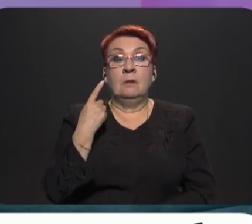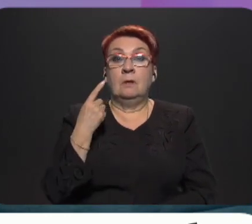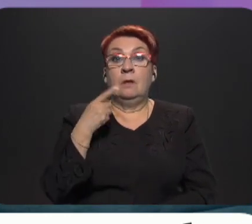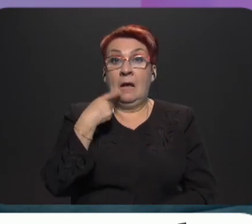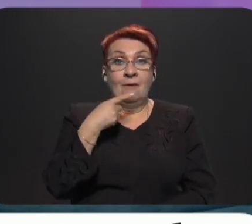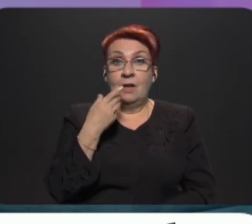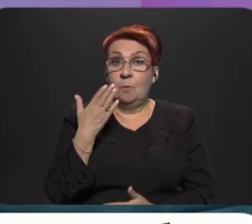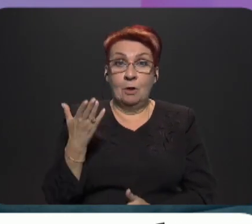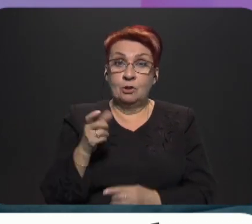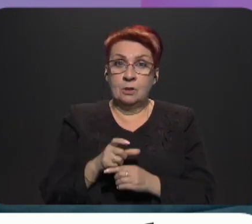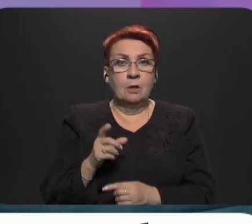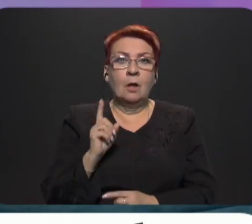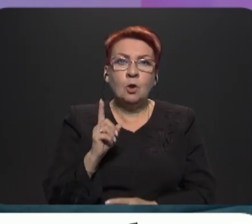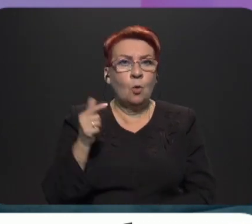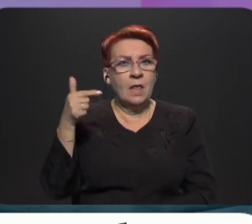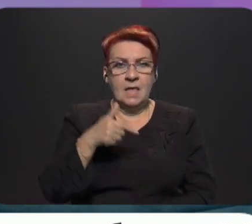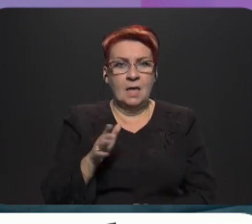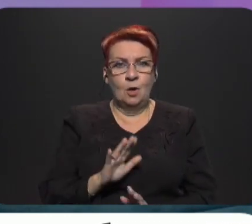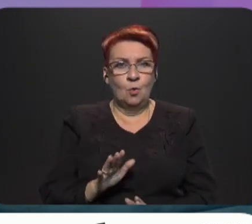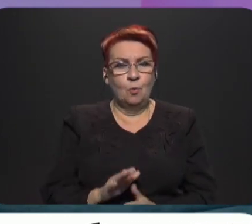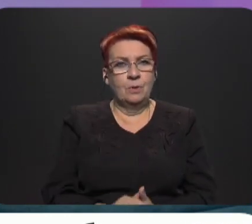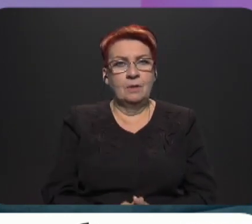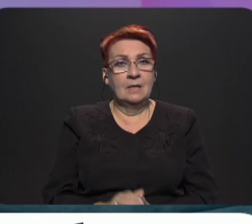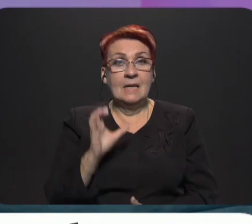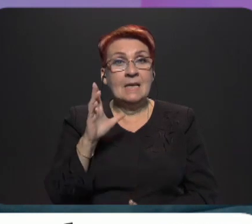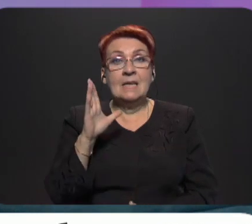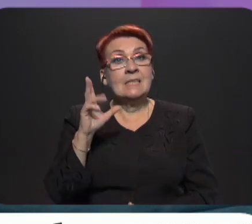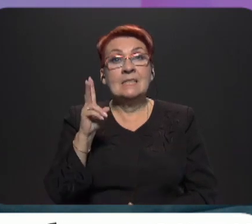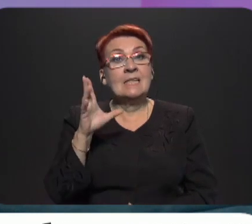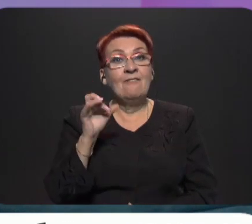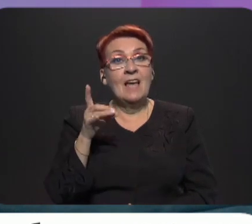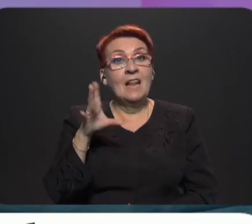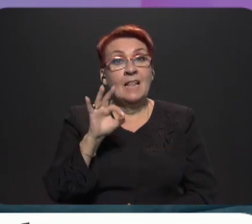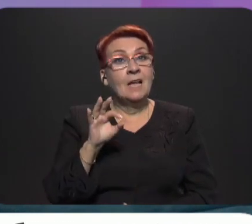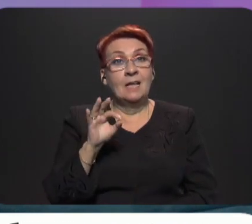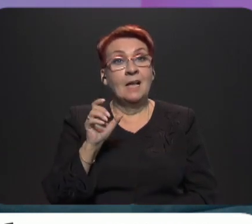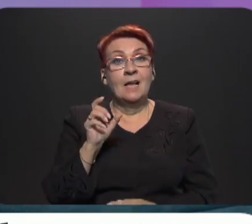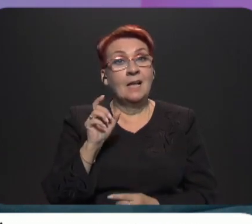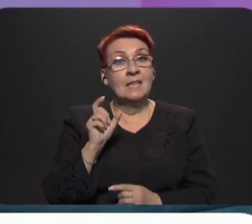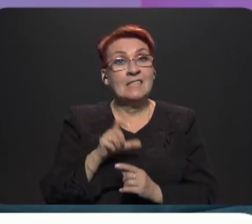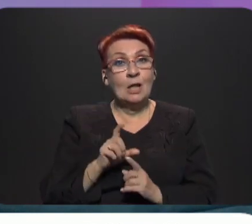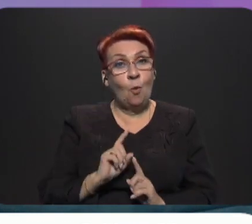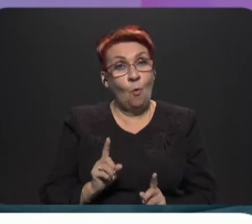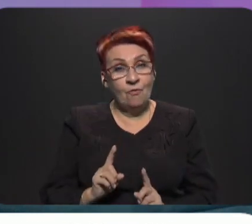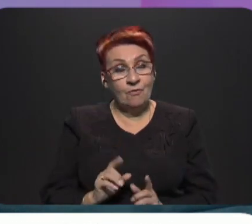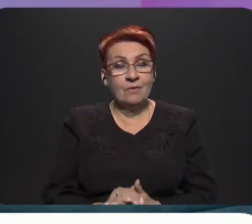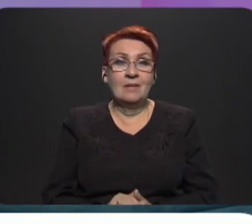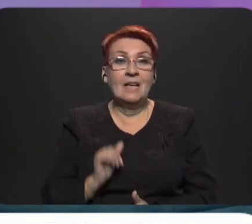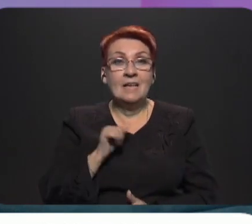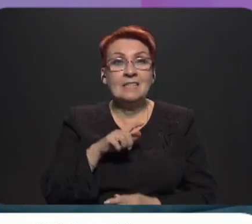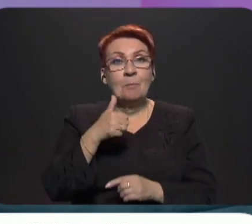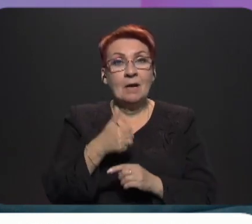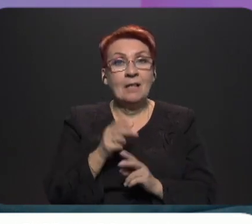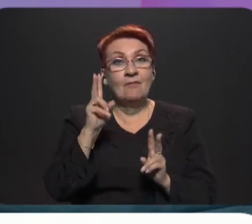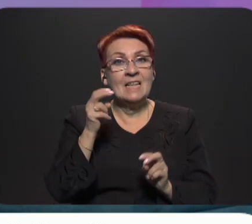не какими-то такими словами. Не сквернословь. А вот это очень важно. И надо здесь самую главную